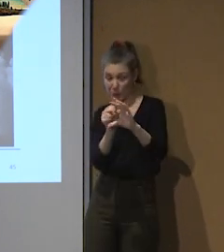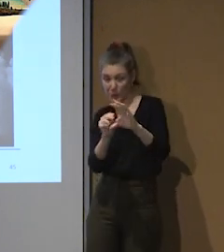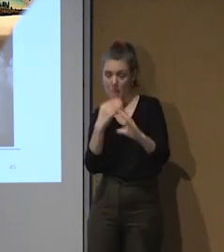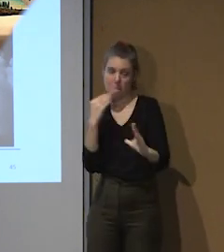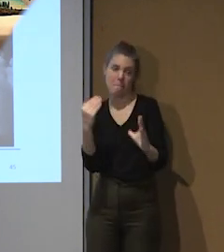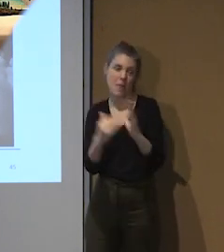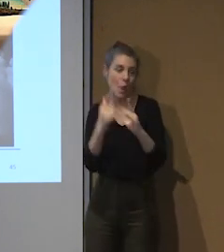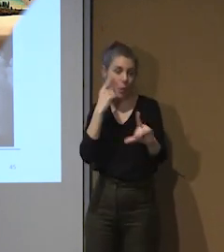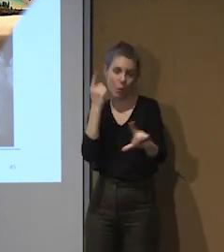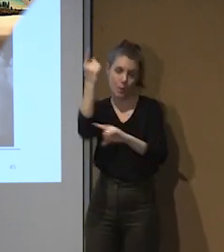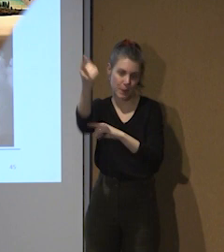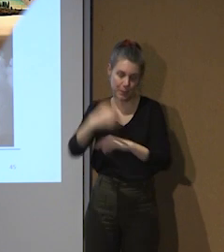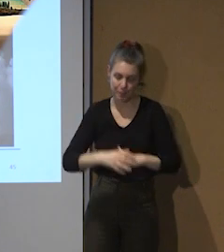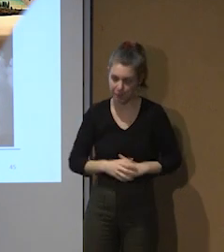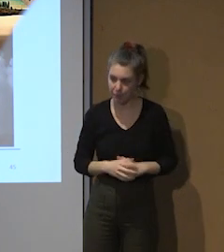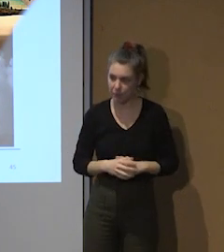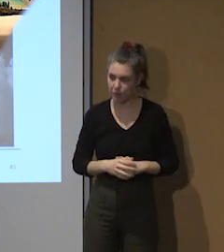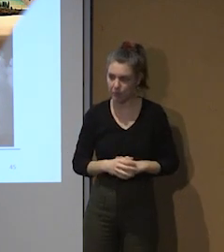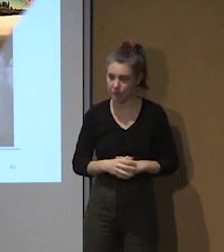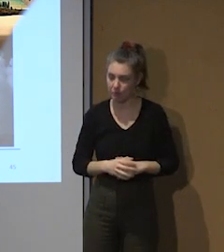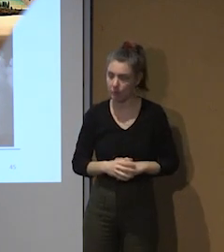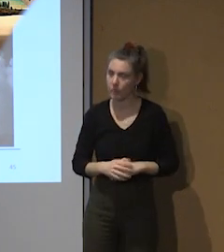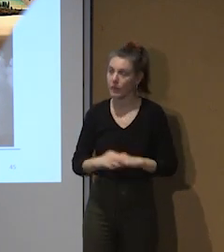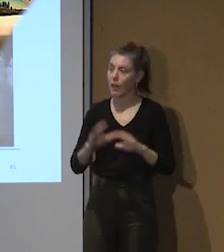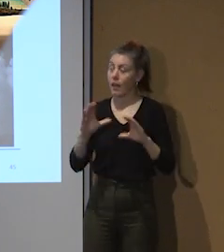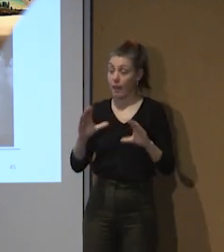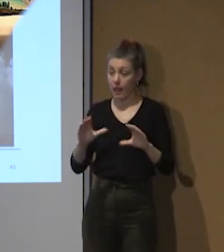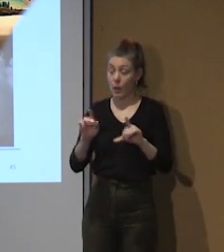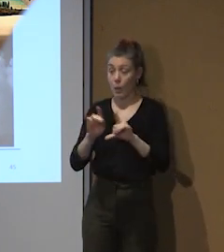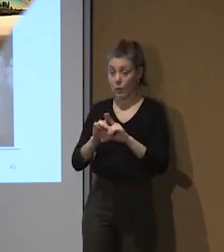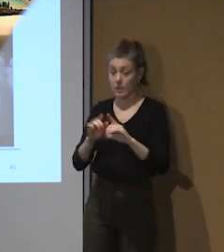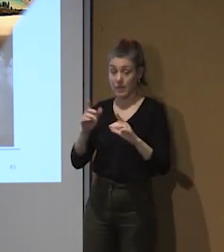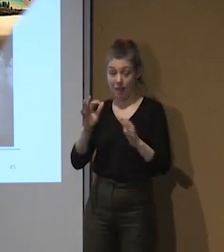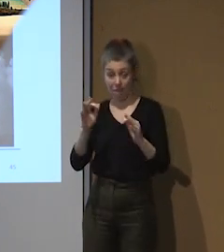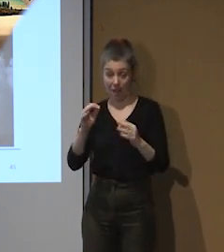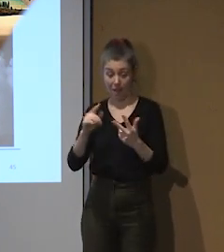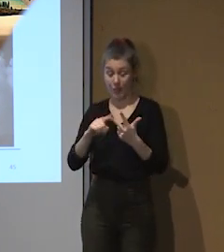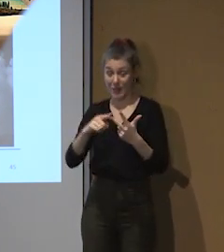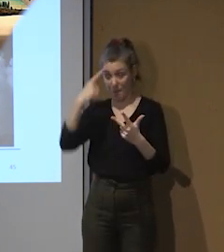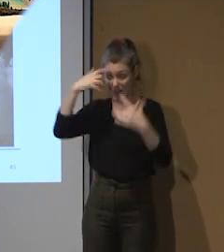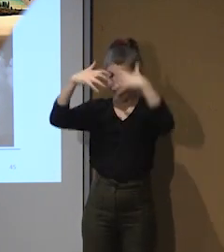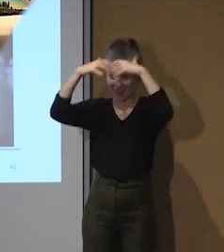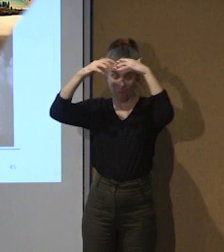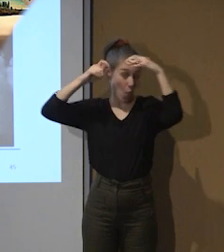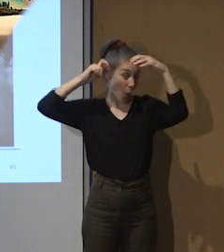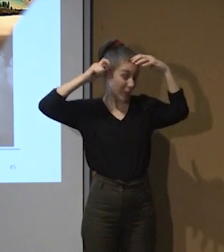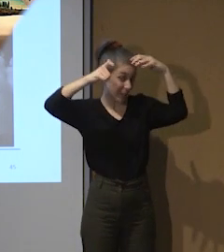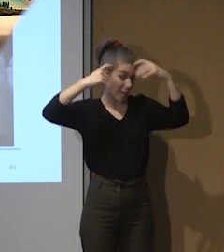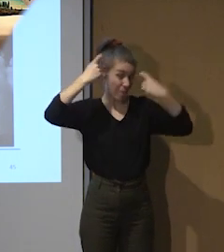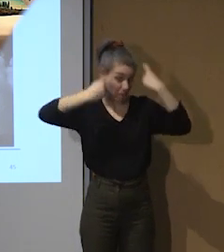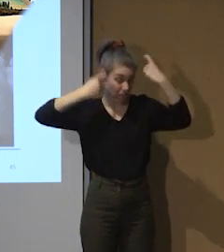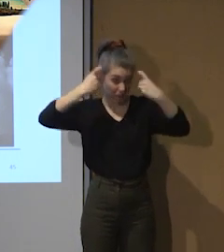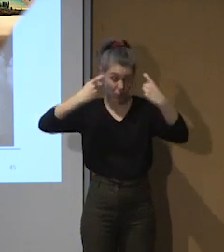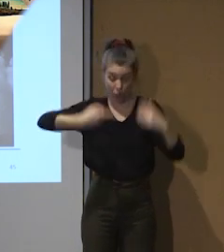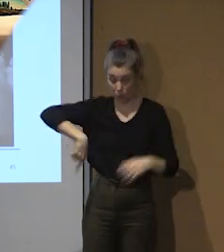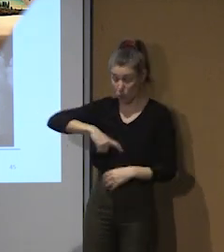correcte. Et ensuite, donc, au niveau du système cérébral cognitif, également, on s'est rendu compte qu'il